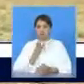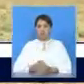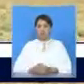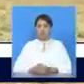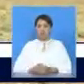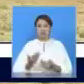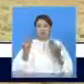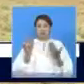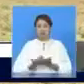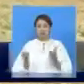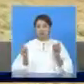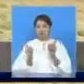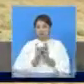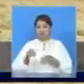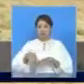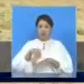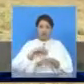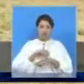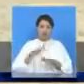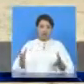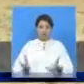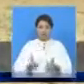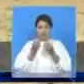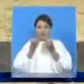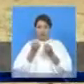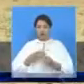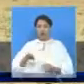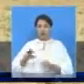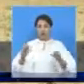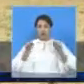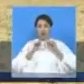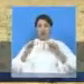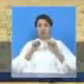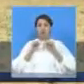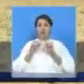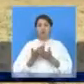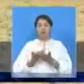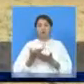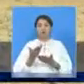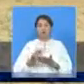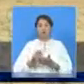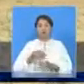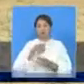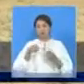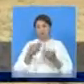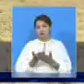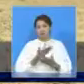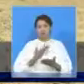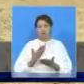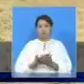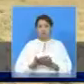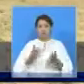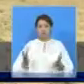Вот сейчас встречались с акимом, получил поддержку. Облспорт поддерживает, местные власти меня